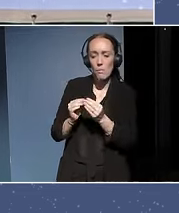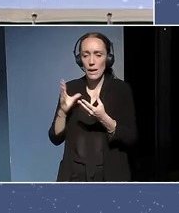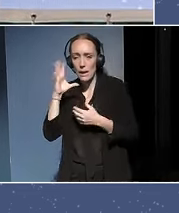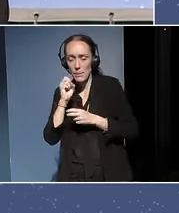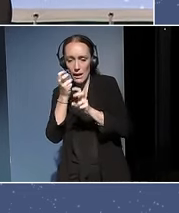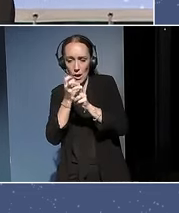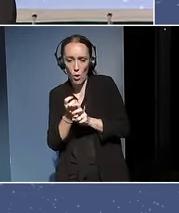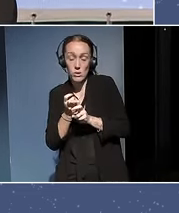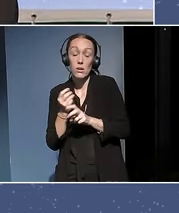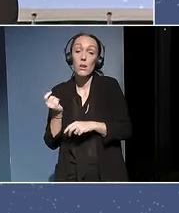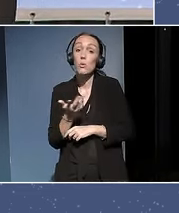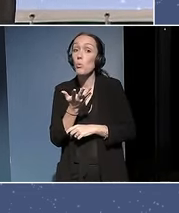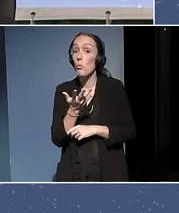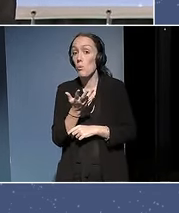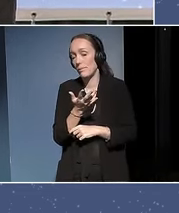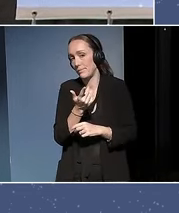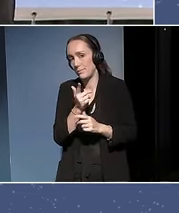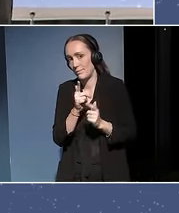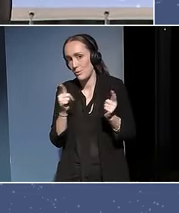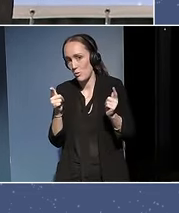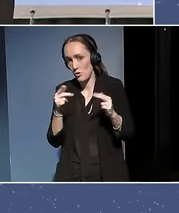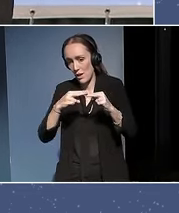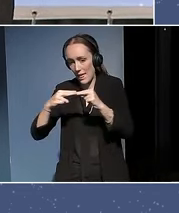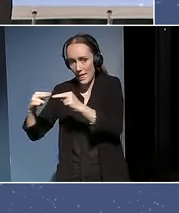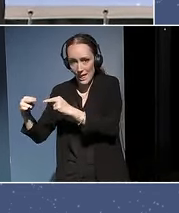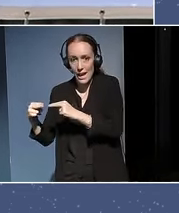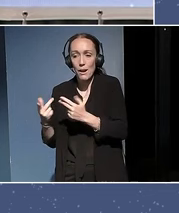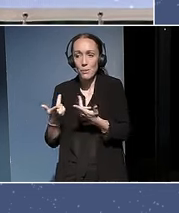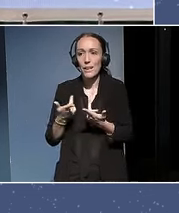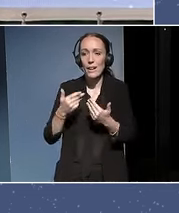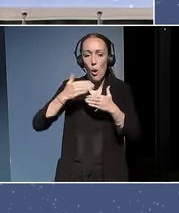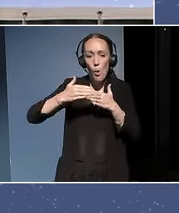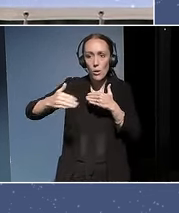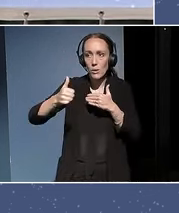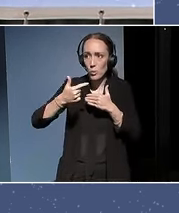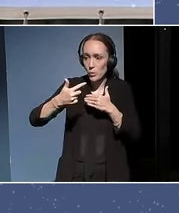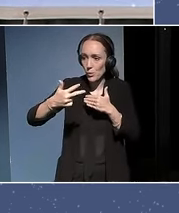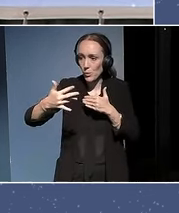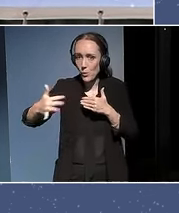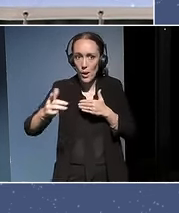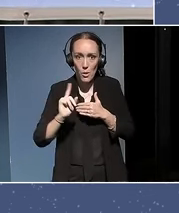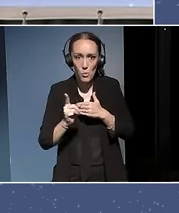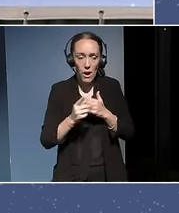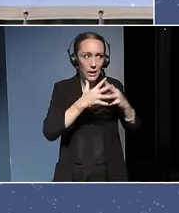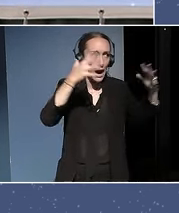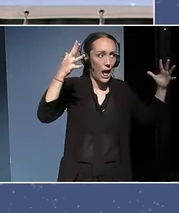il numero non ce l'avevano eh abbiamo dovuto metterlo noi metterle in ordine non è stato più più pic non è stato semplice